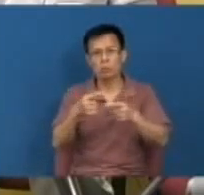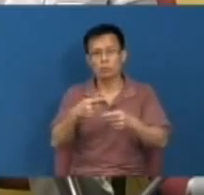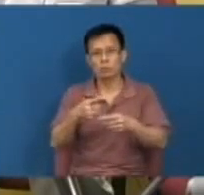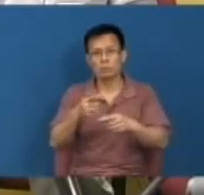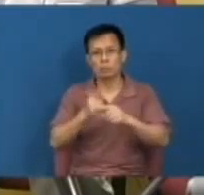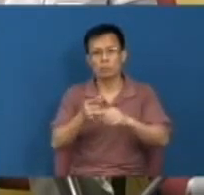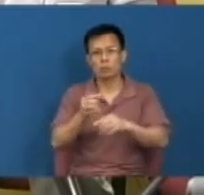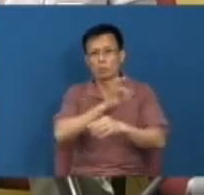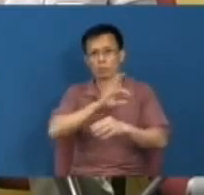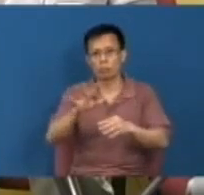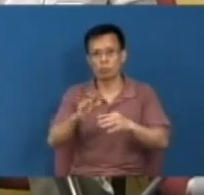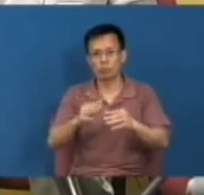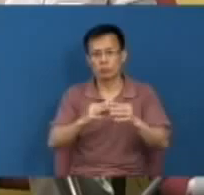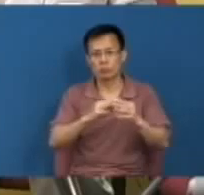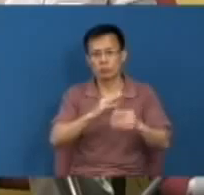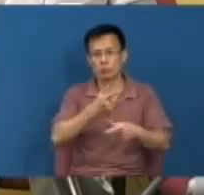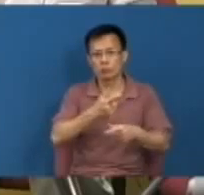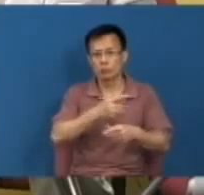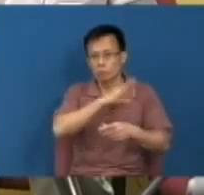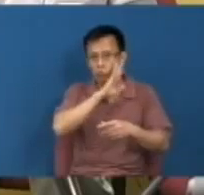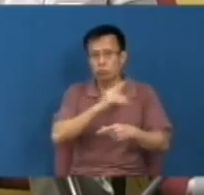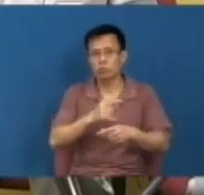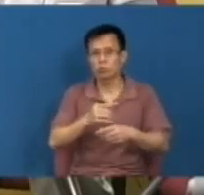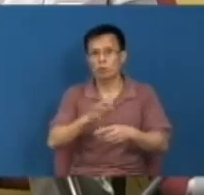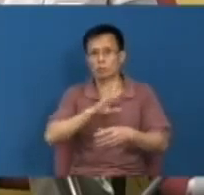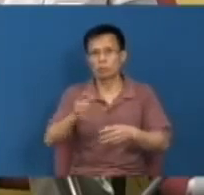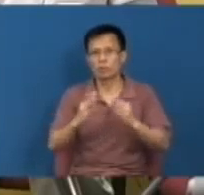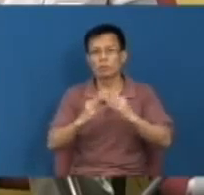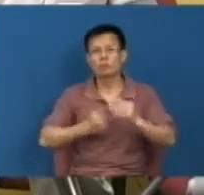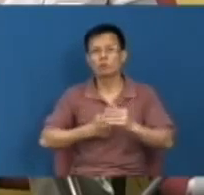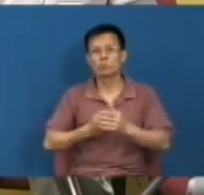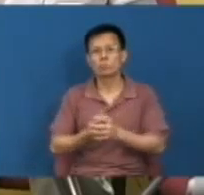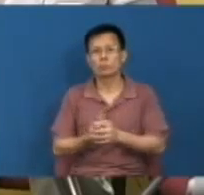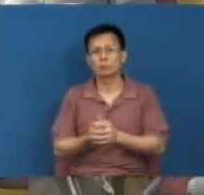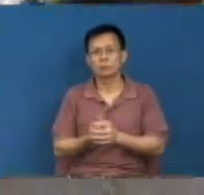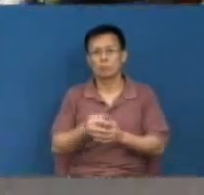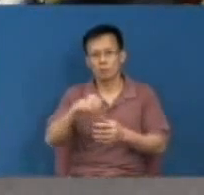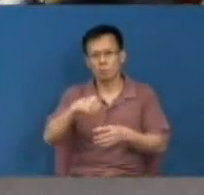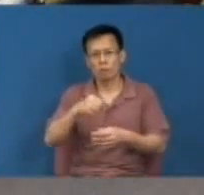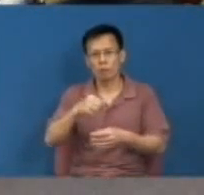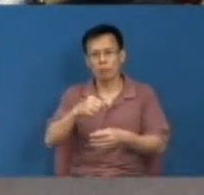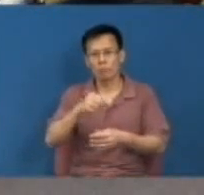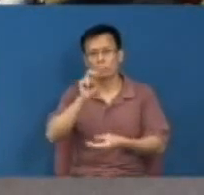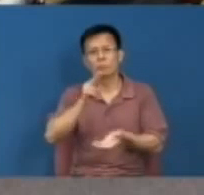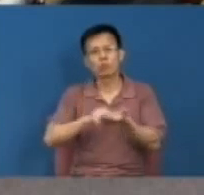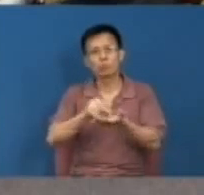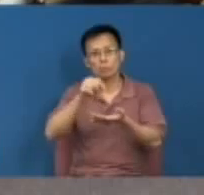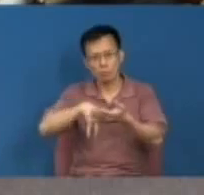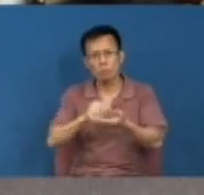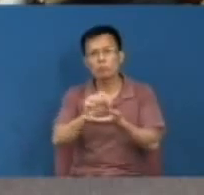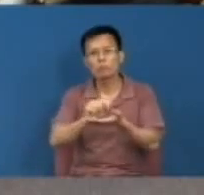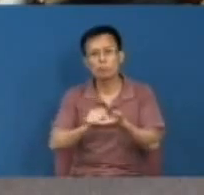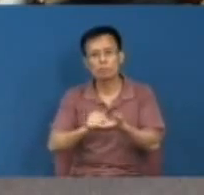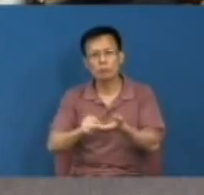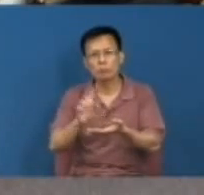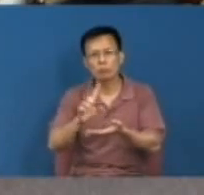啊咁樣。咁啊後屘咧，我就 有啲咁嘅規矩嘅咩？ 係啊係啊，咁係啊。 但係嗰封信佢點寫噶？譬如佢 因為 當